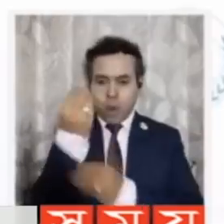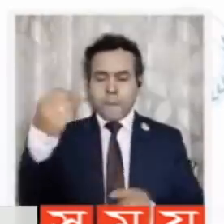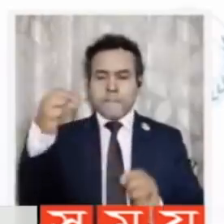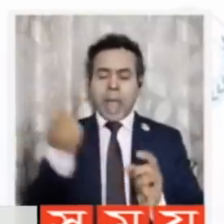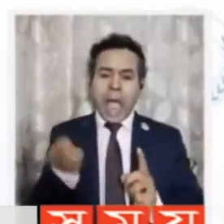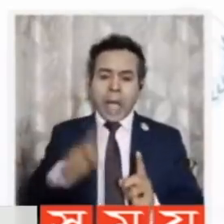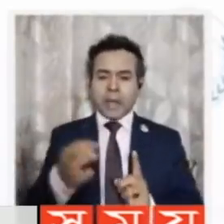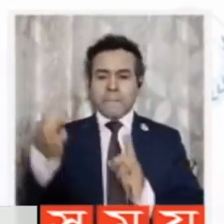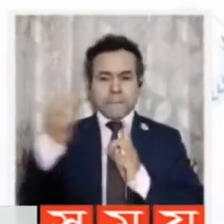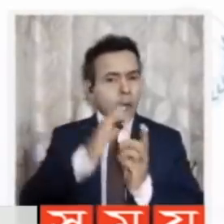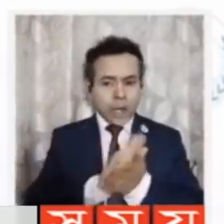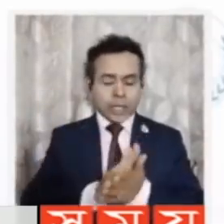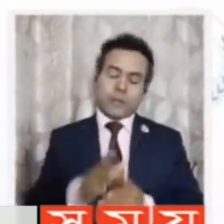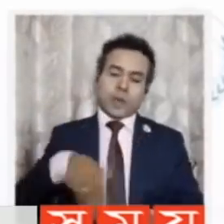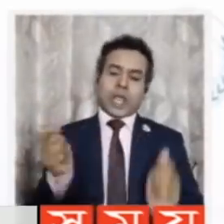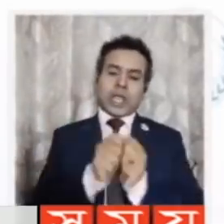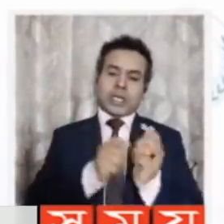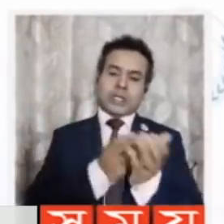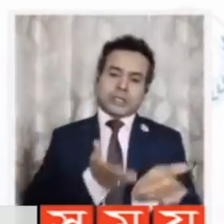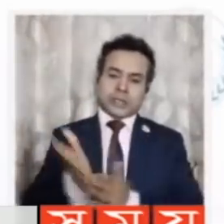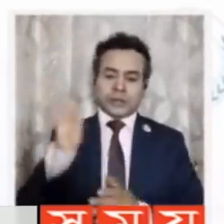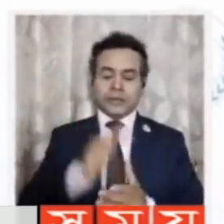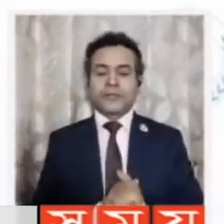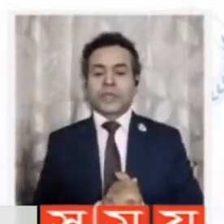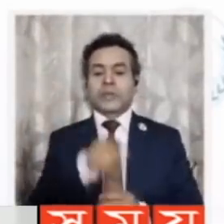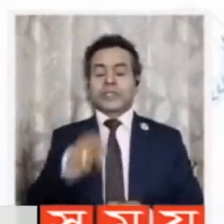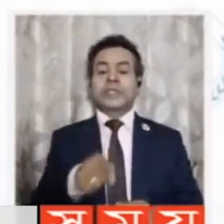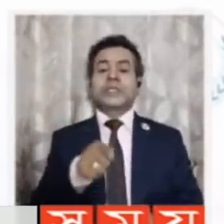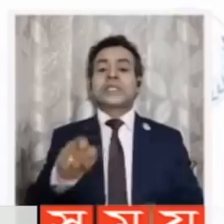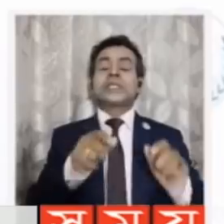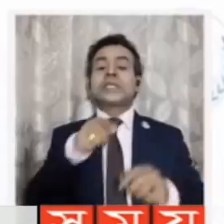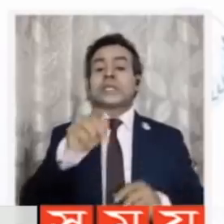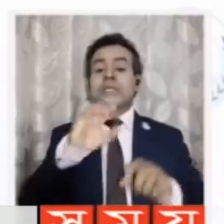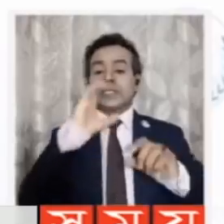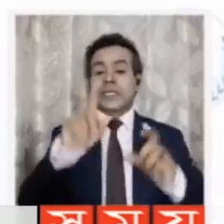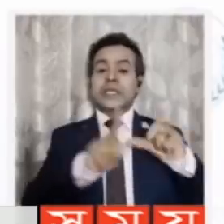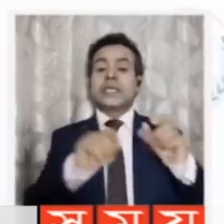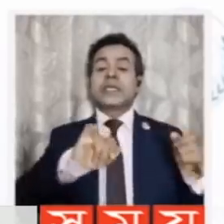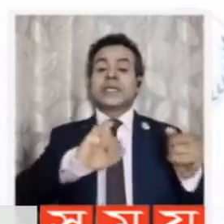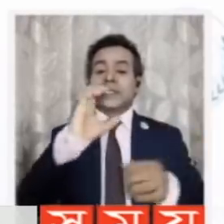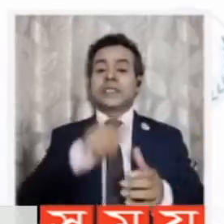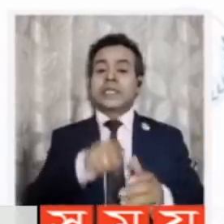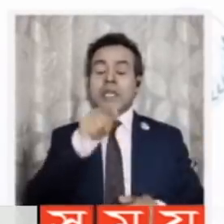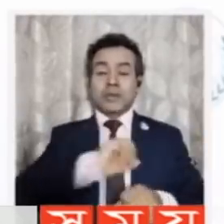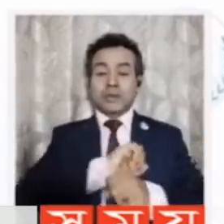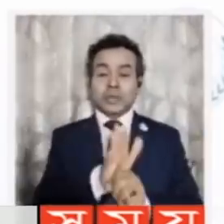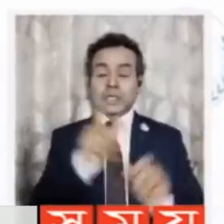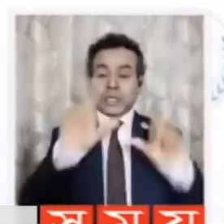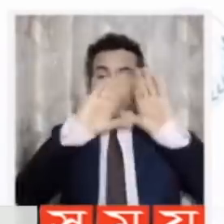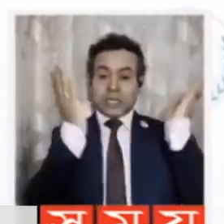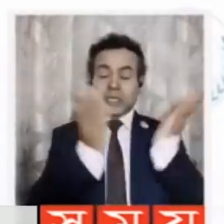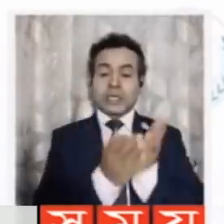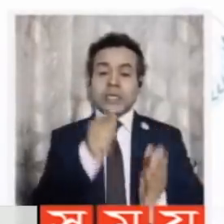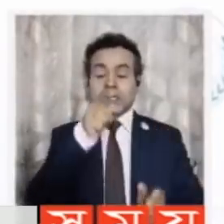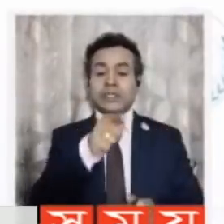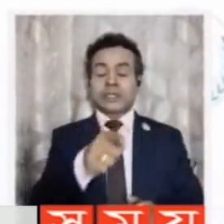সিডিসি আটলান্টা এই সময়টিকে 10 দিন বলেছে, তবুও অতিরিক্ত সতর্কতা বিবেচনায় এখানে 14 দিন